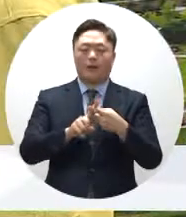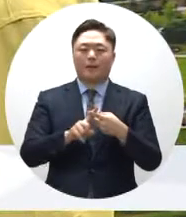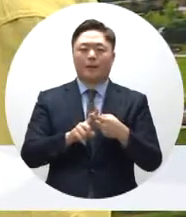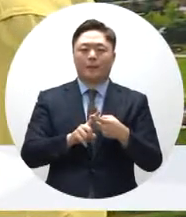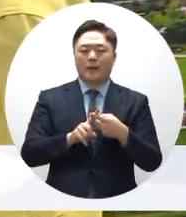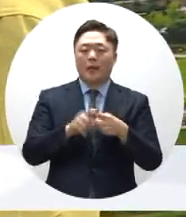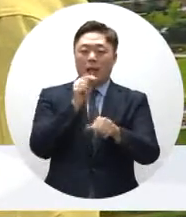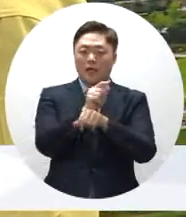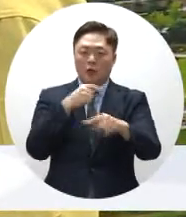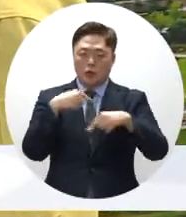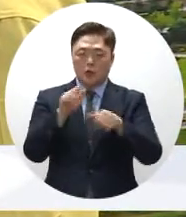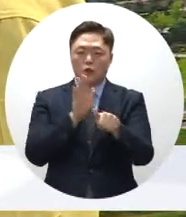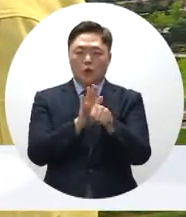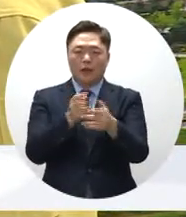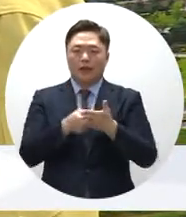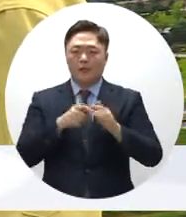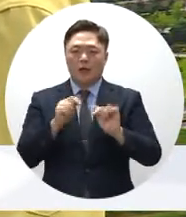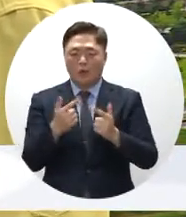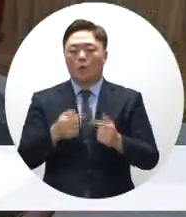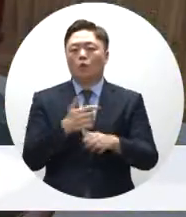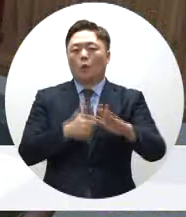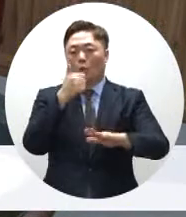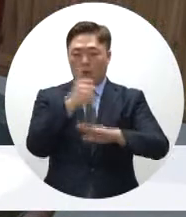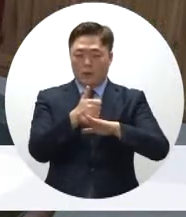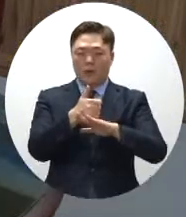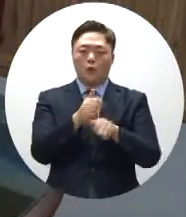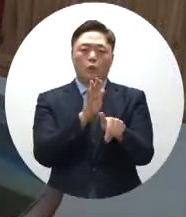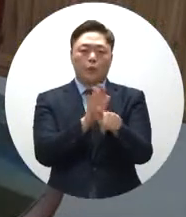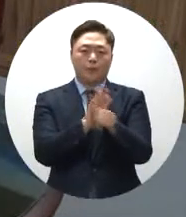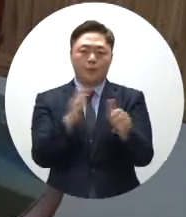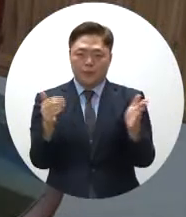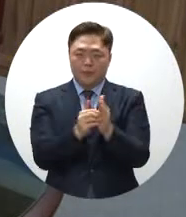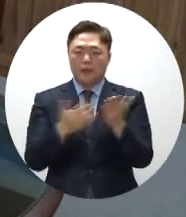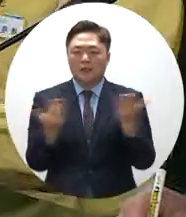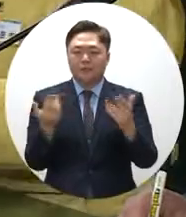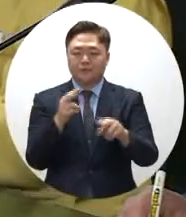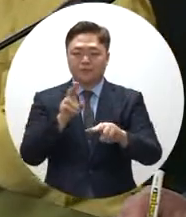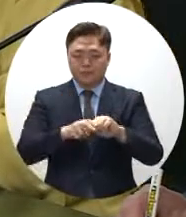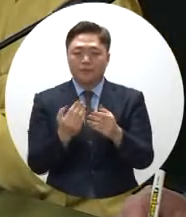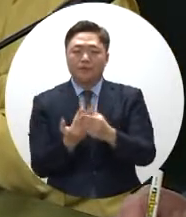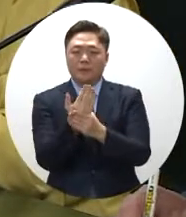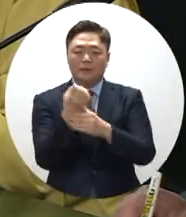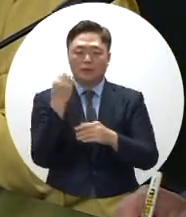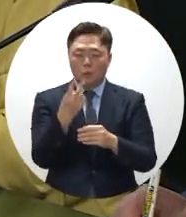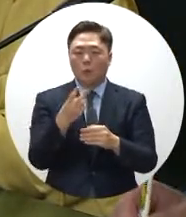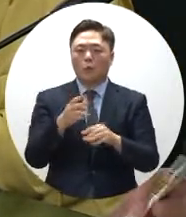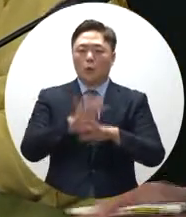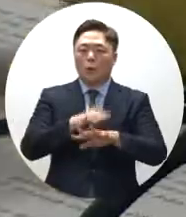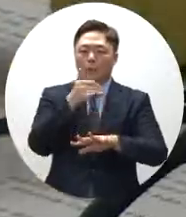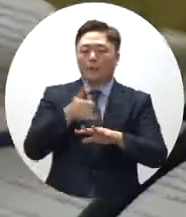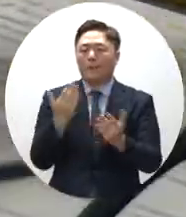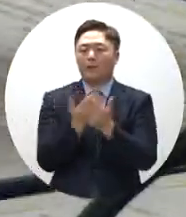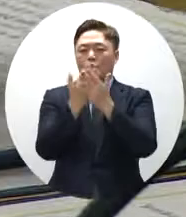위해 행정 지원을 아끼지 않으며 두 사업을 성공리에 추진해 지역 내 일자리 창출과 농업 경쟁력